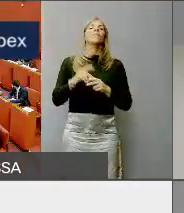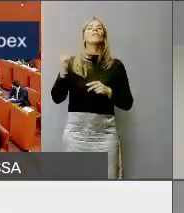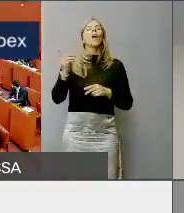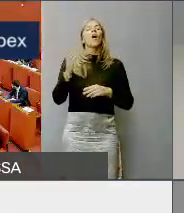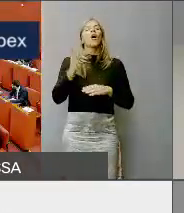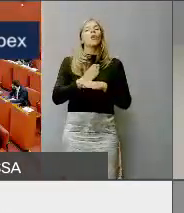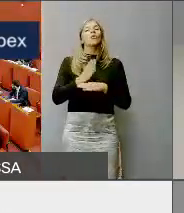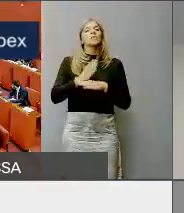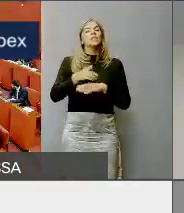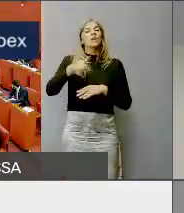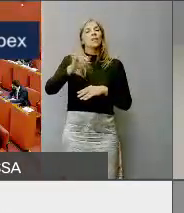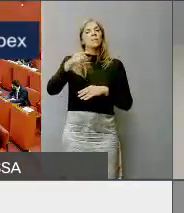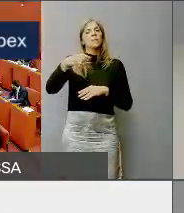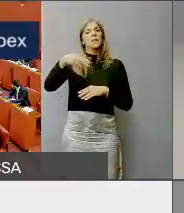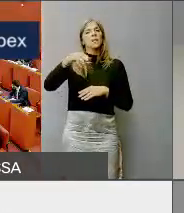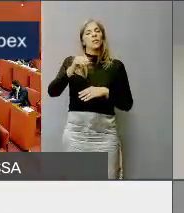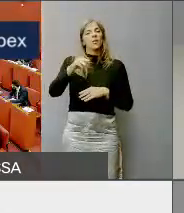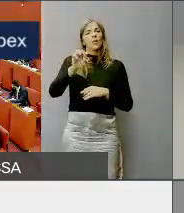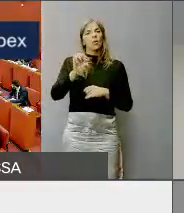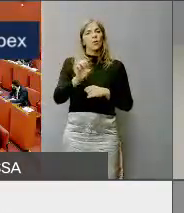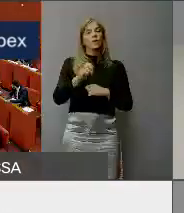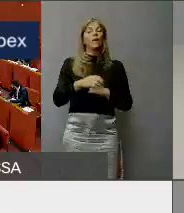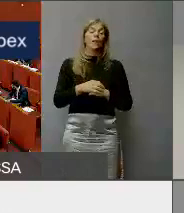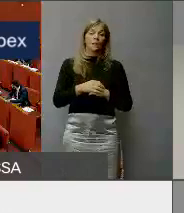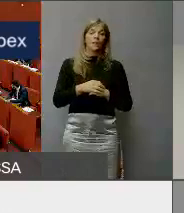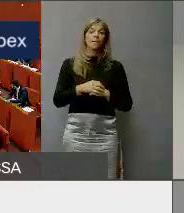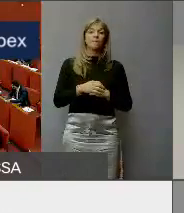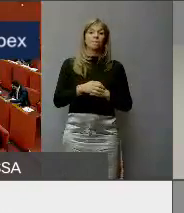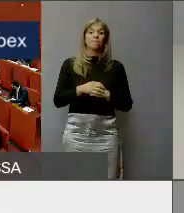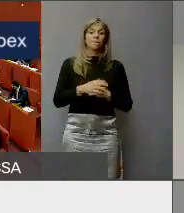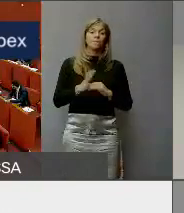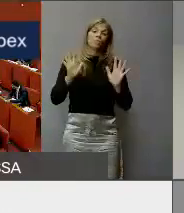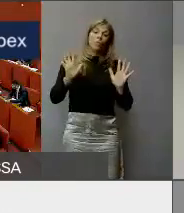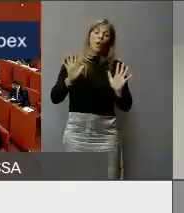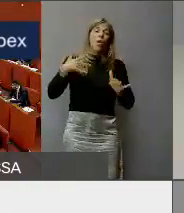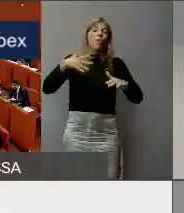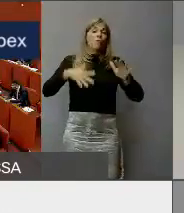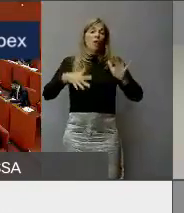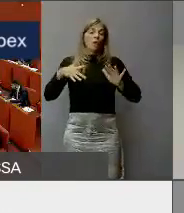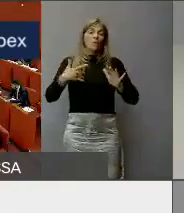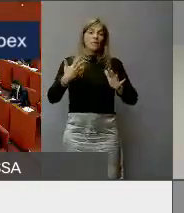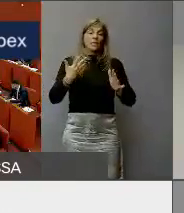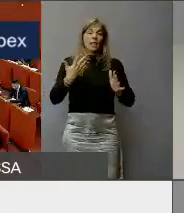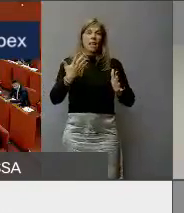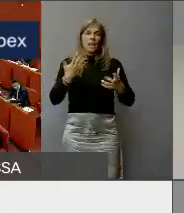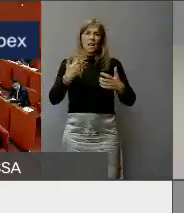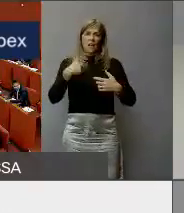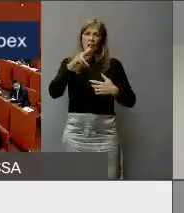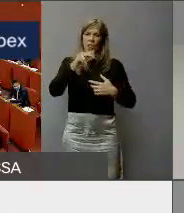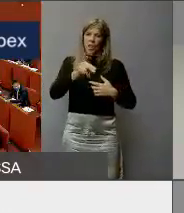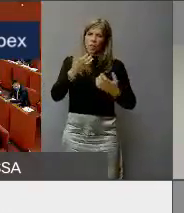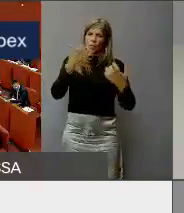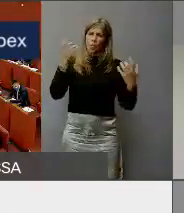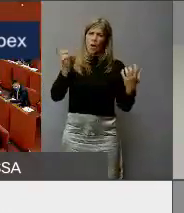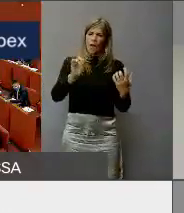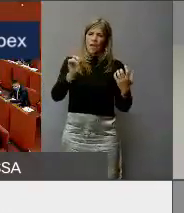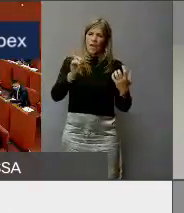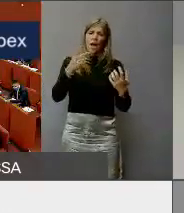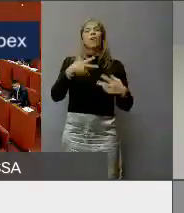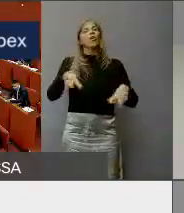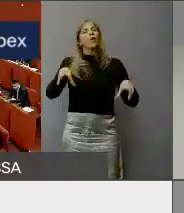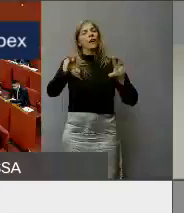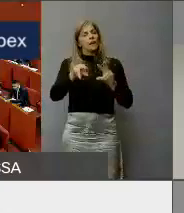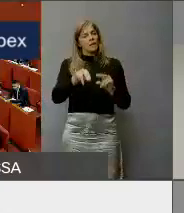emozioni d'ordine presi ma ce le donne forse non sono stato chiaro provo a riproporre diciamo quello che intendevo